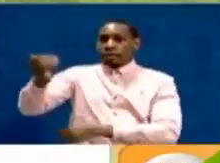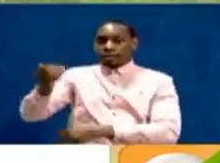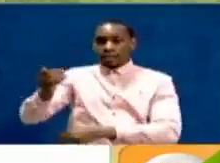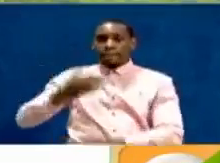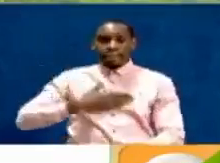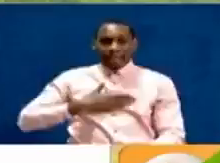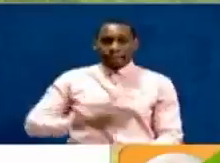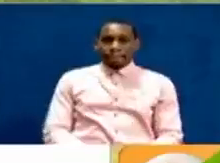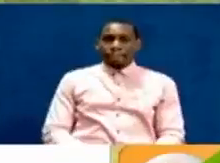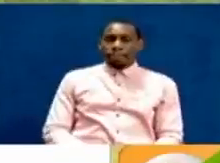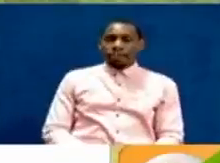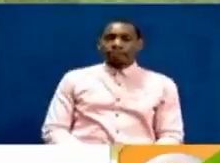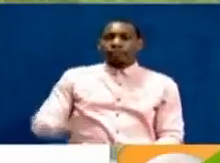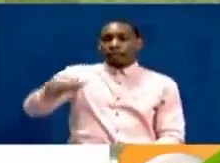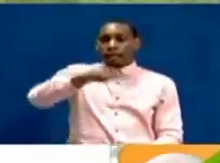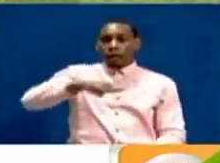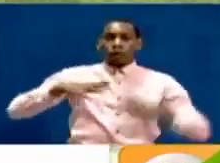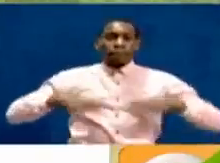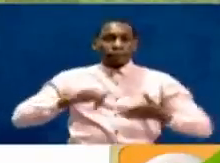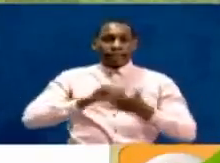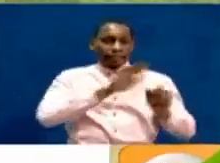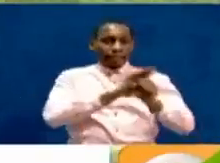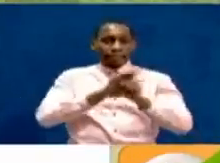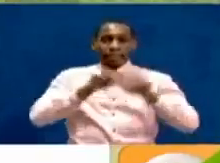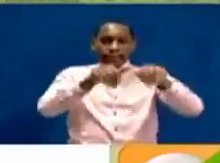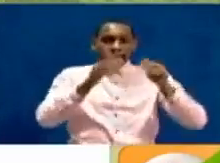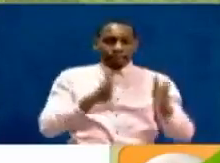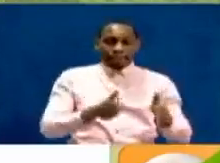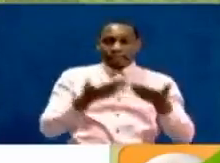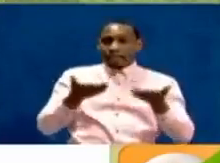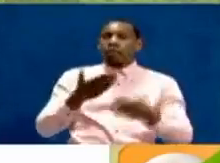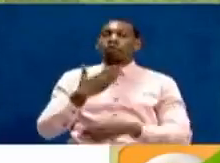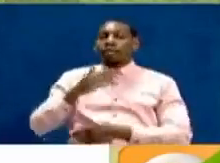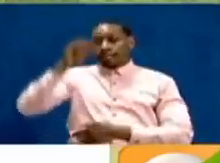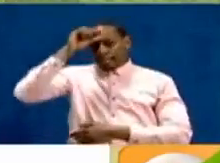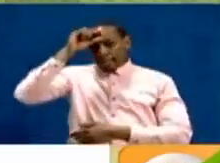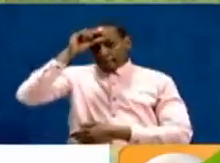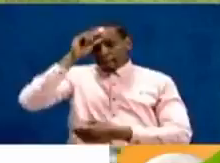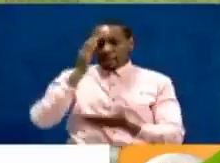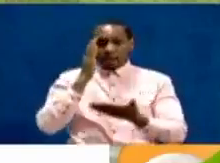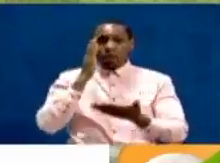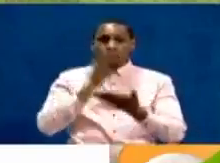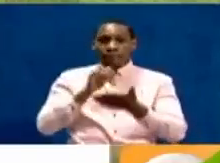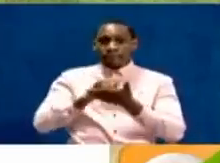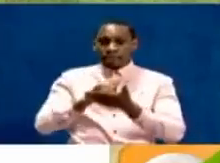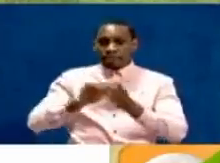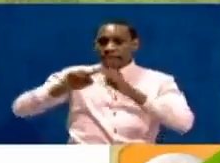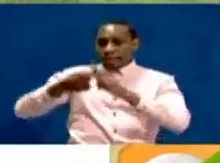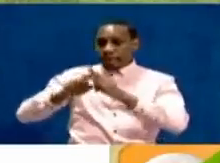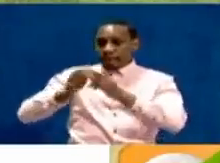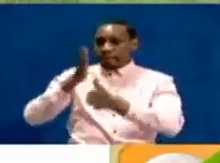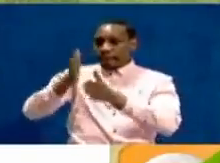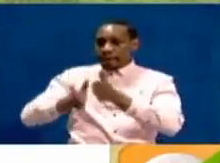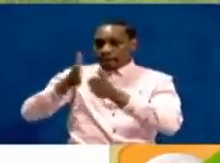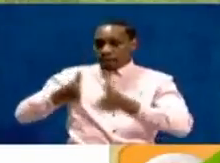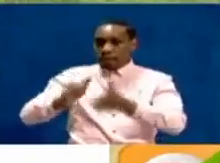zetu. Wakazi wa eneo hili ambao wengi wao ni wakulima, sasa wanaitaka serikali kuhakikisha inafufua reli hii